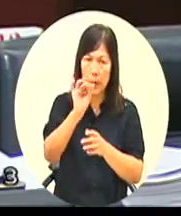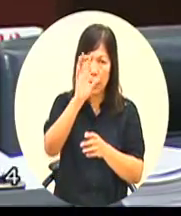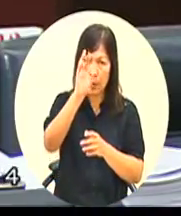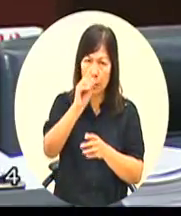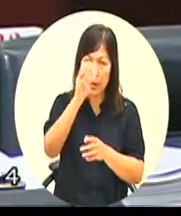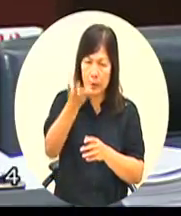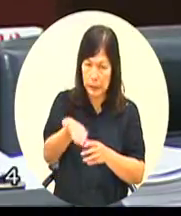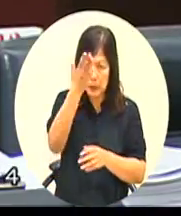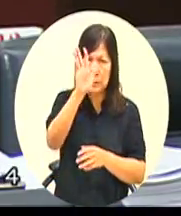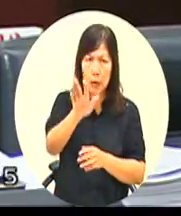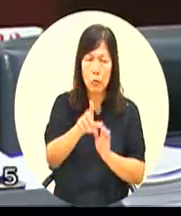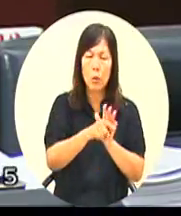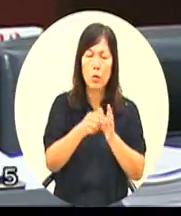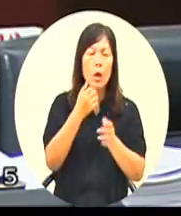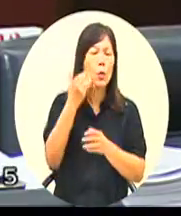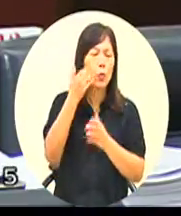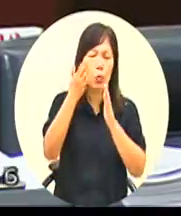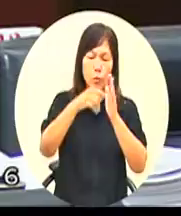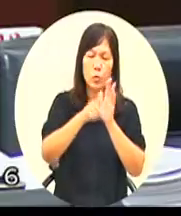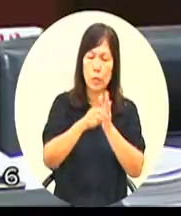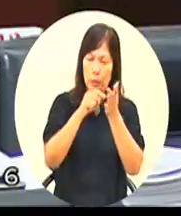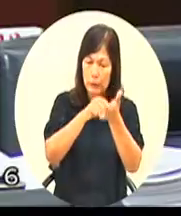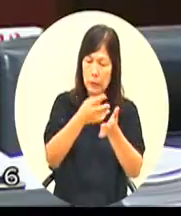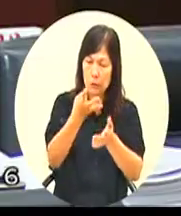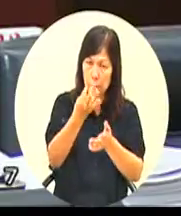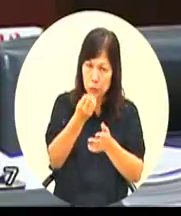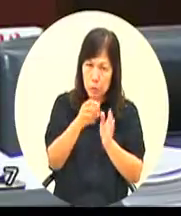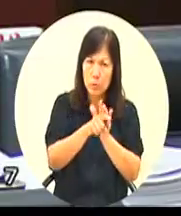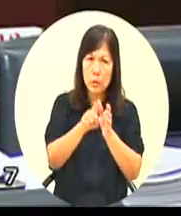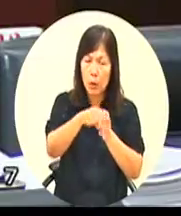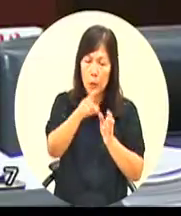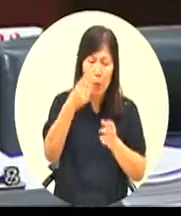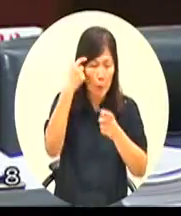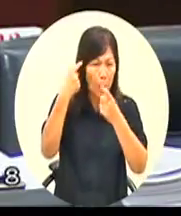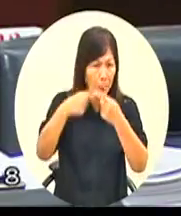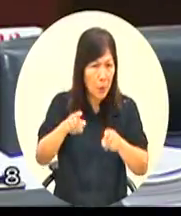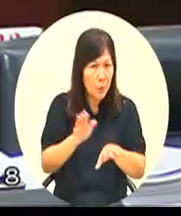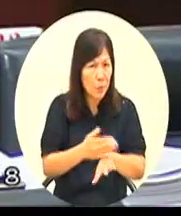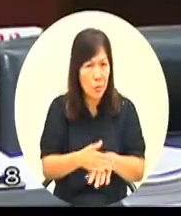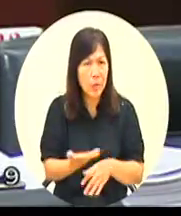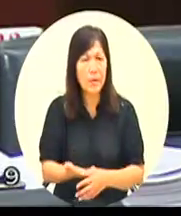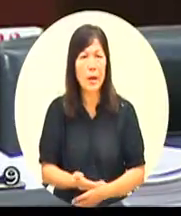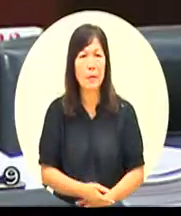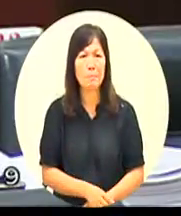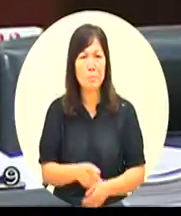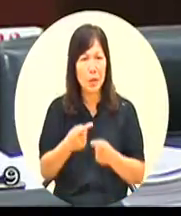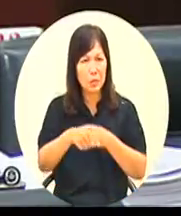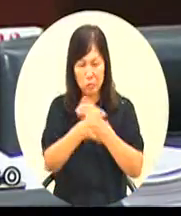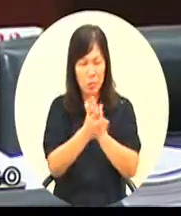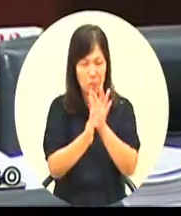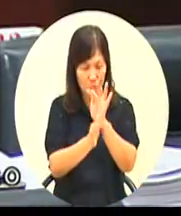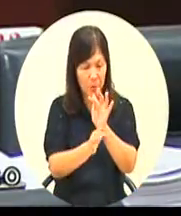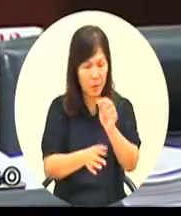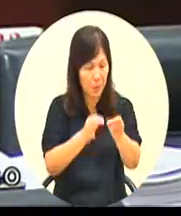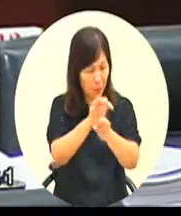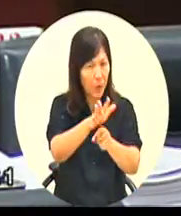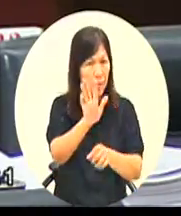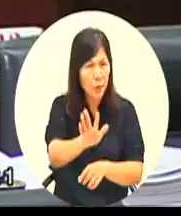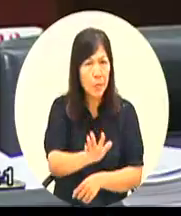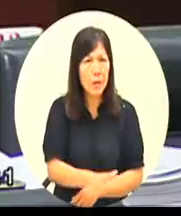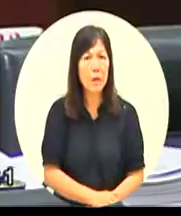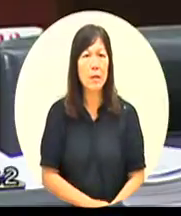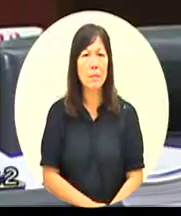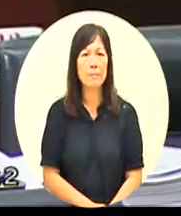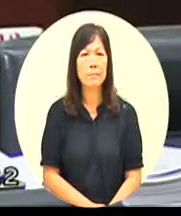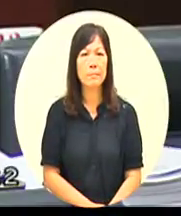以，如果说学校报出来的数字，你们应该不会打折扣了哈。应该是可以照学校的灾后的